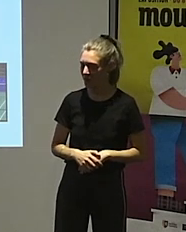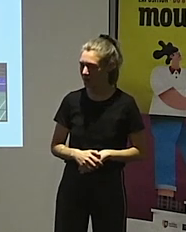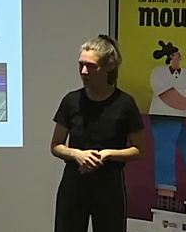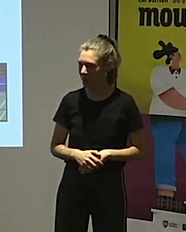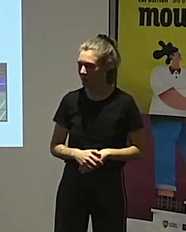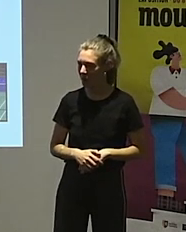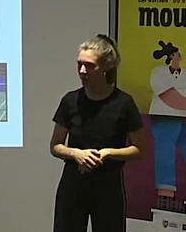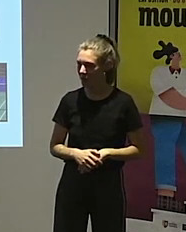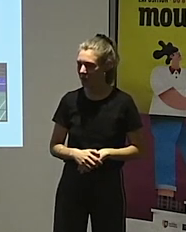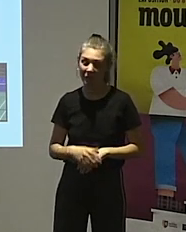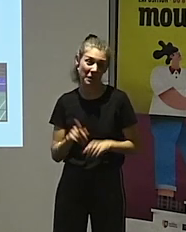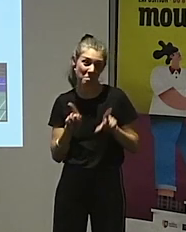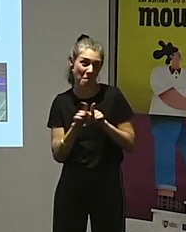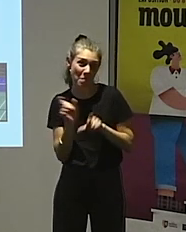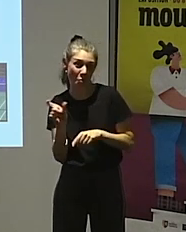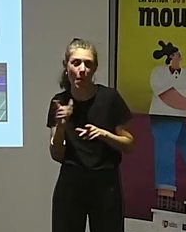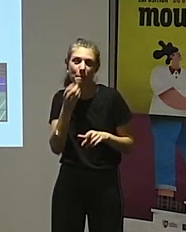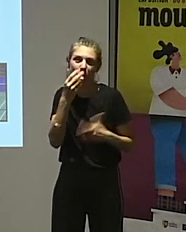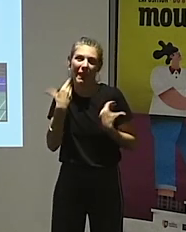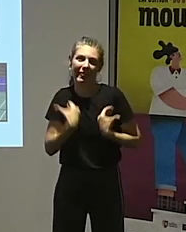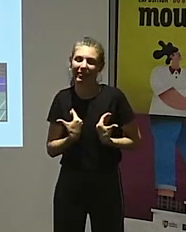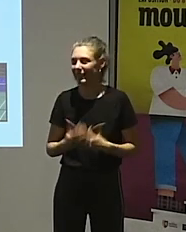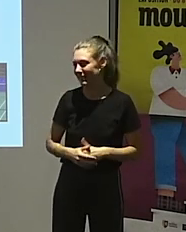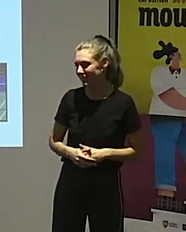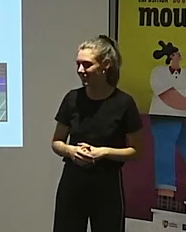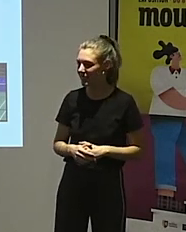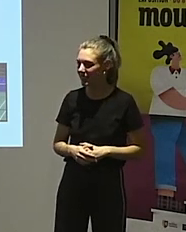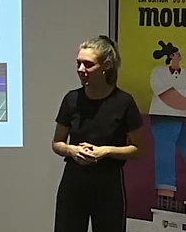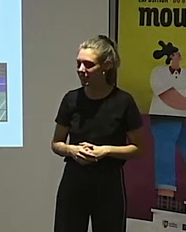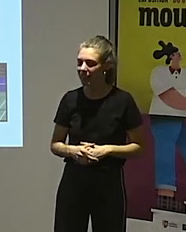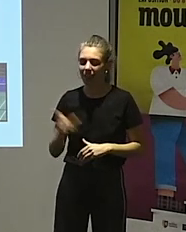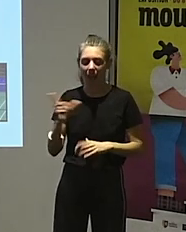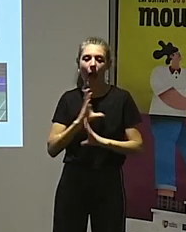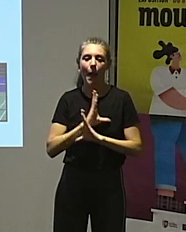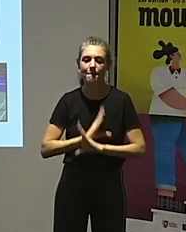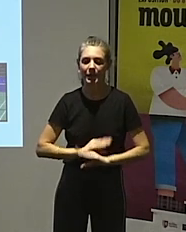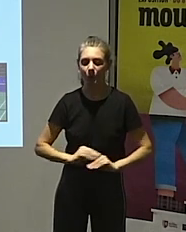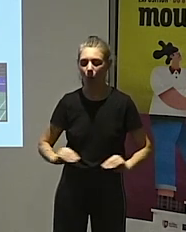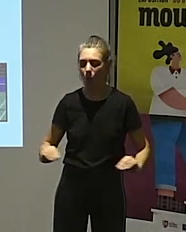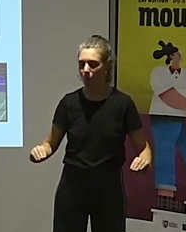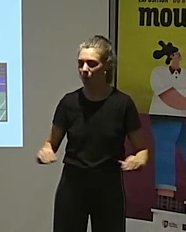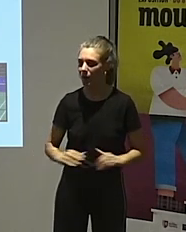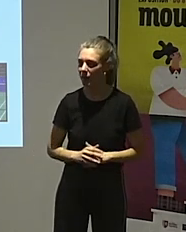Alors, je suis désolée, ça sera bien-être aussi. Apaisement.